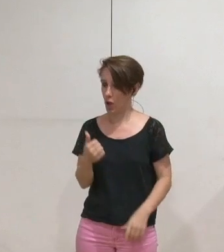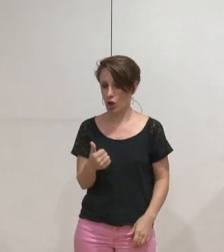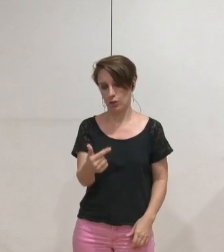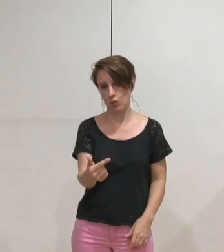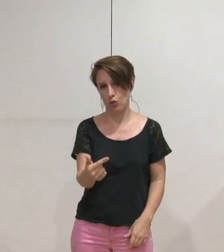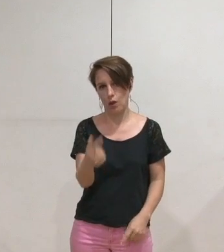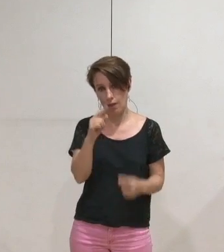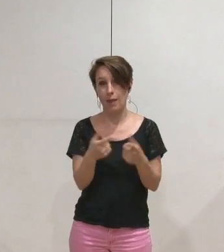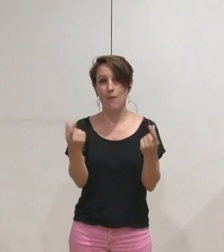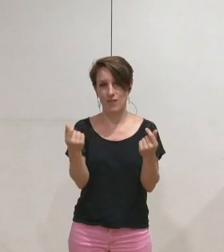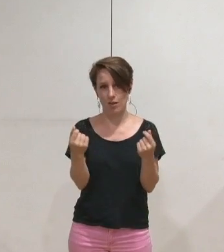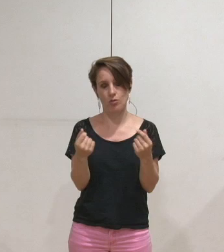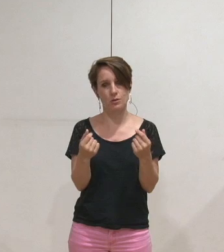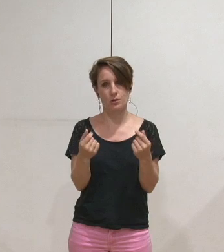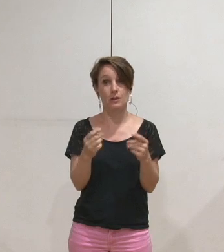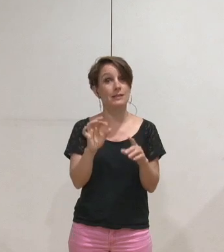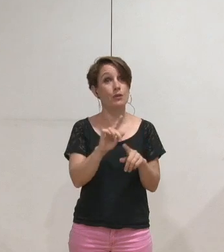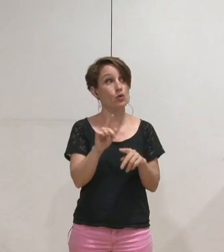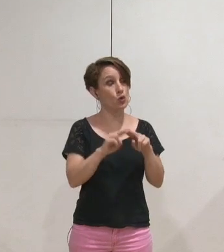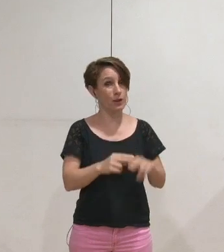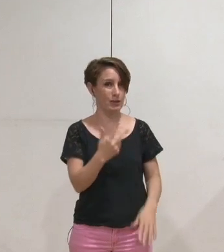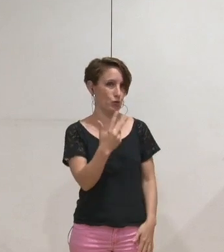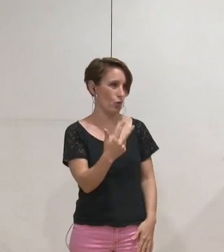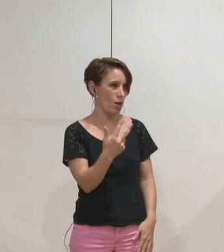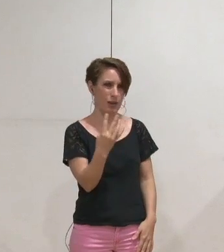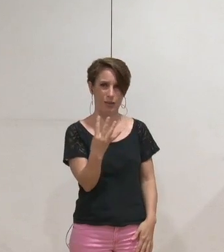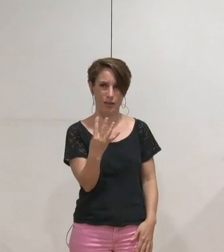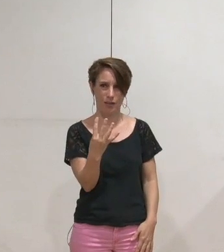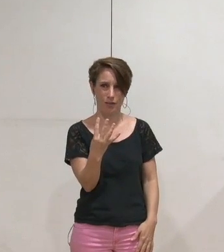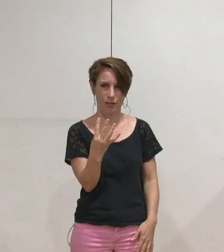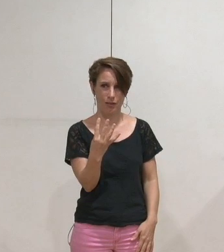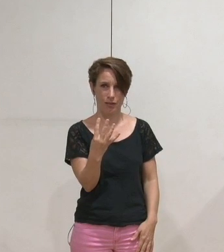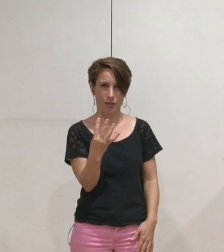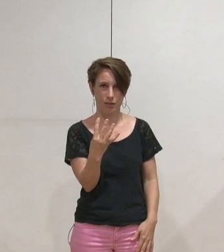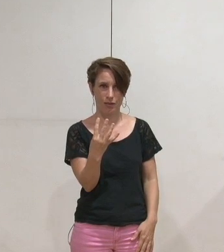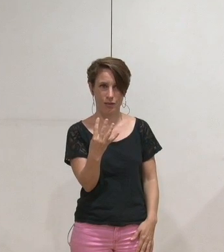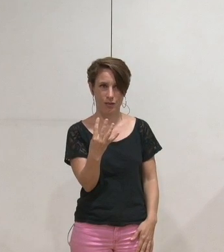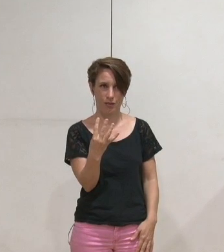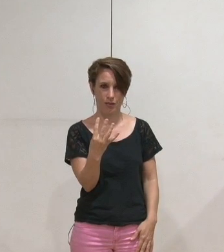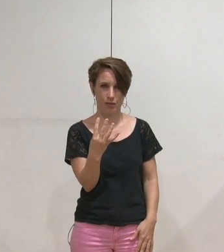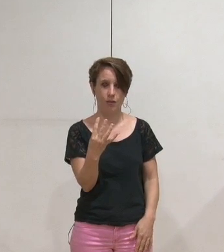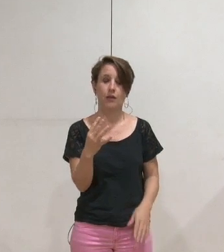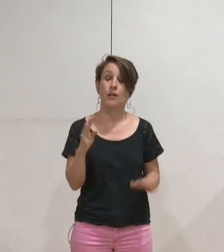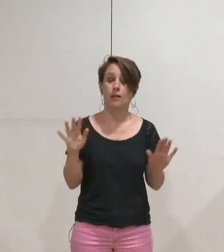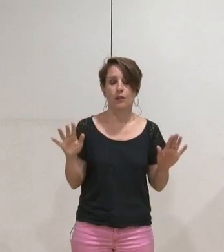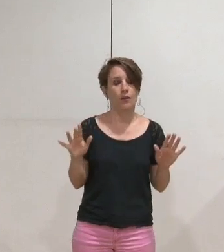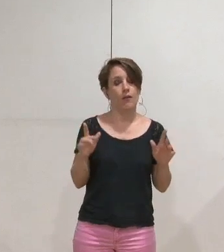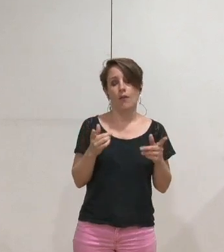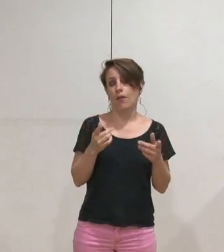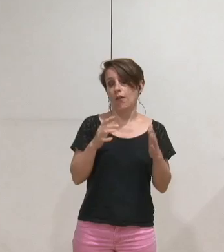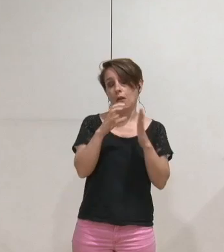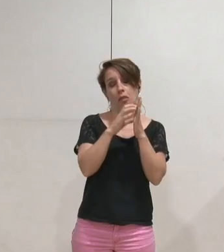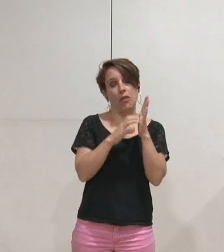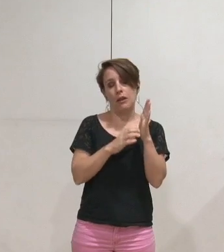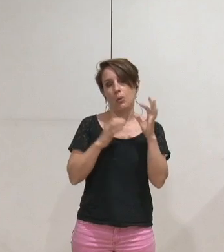très bien 1 2 3 4 voilà ce sont des délibérations classiques qui